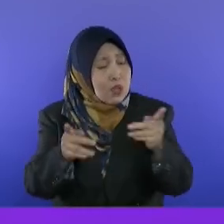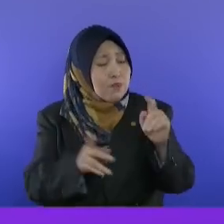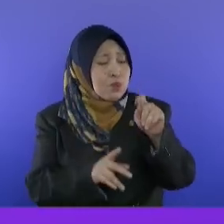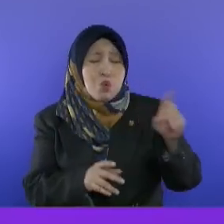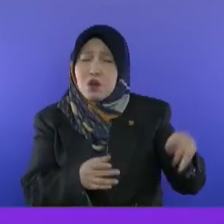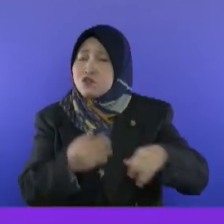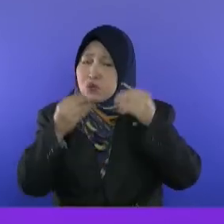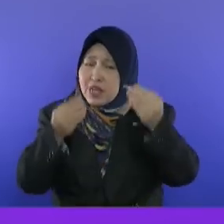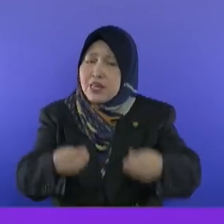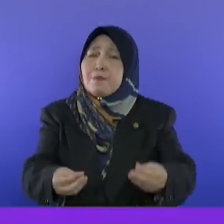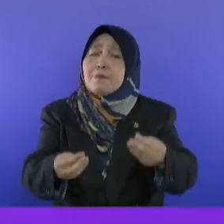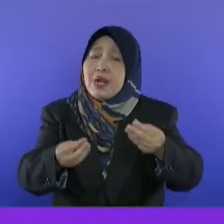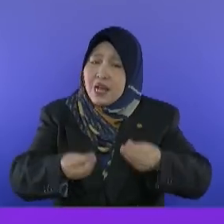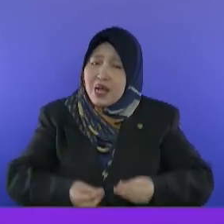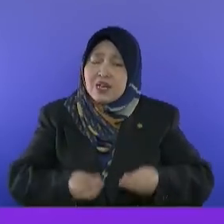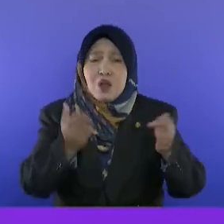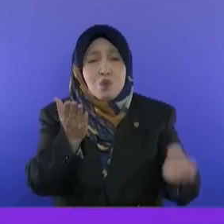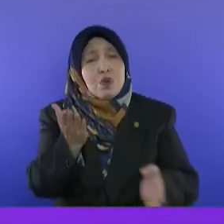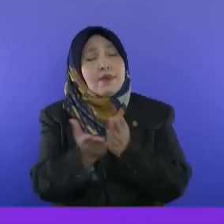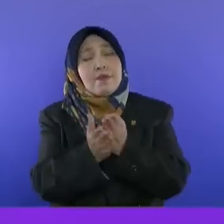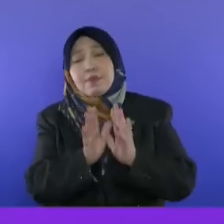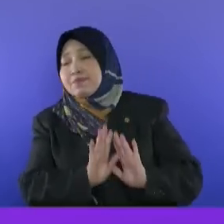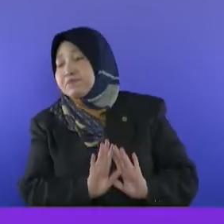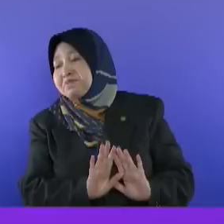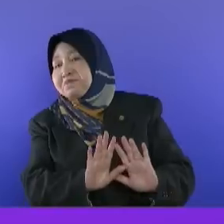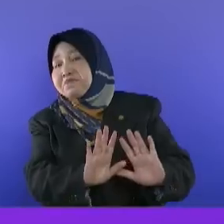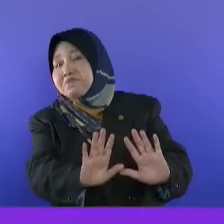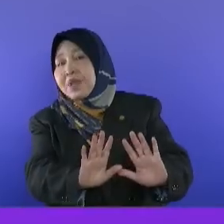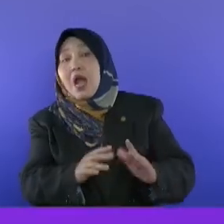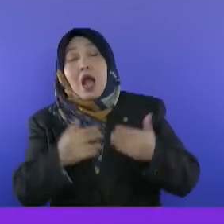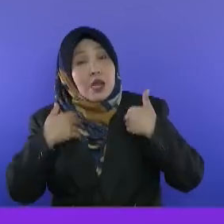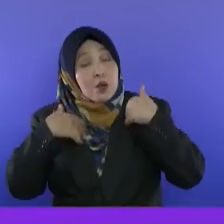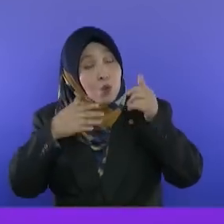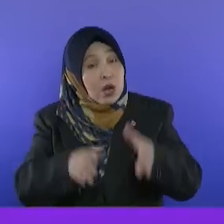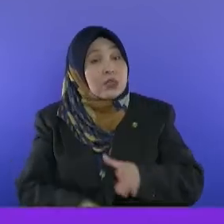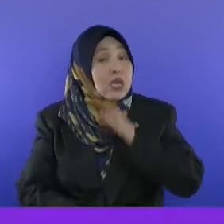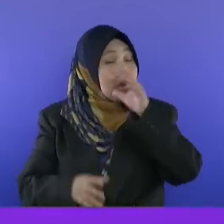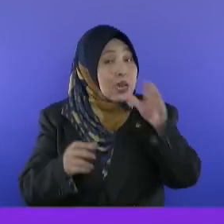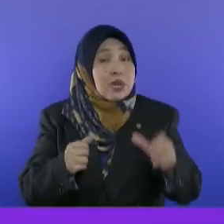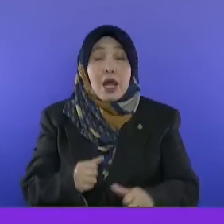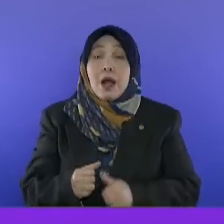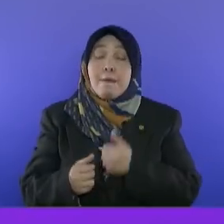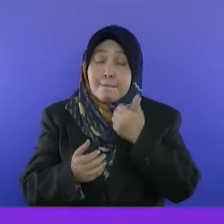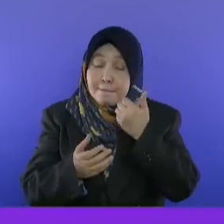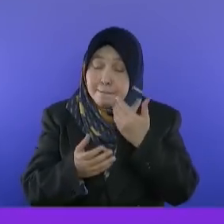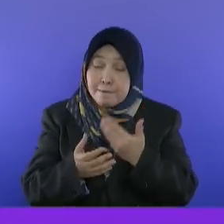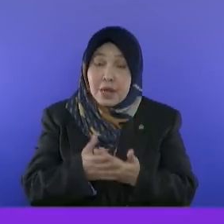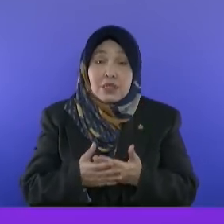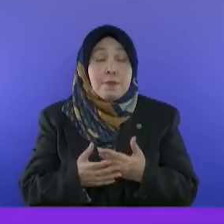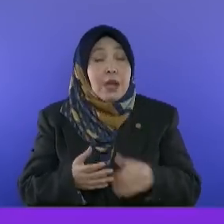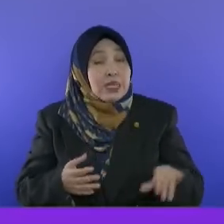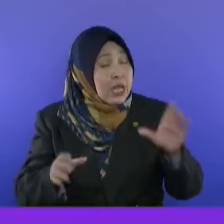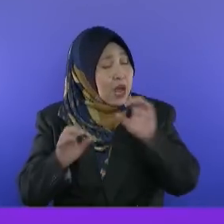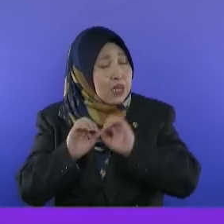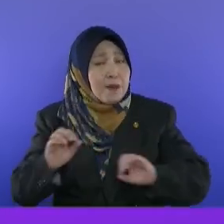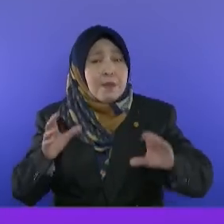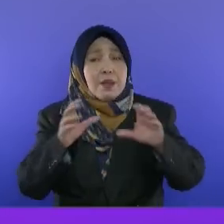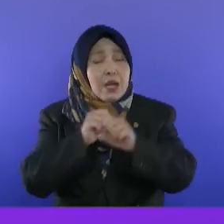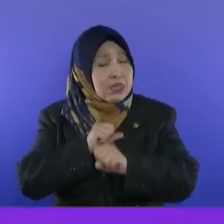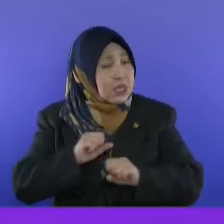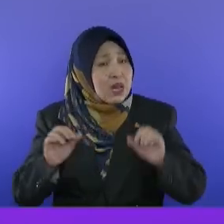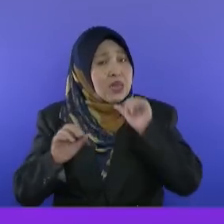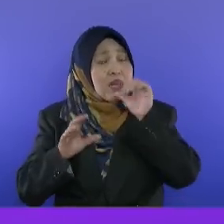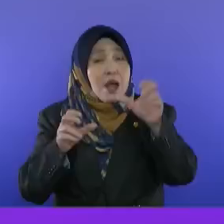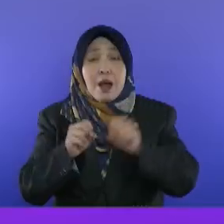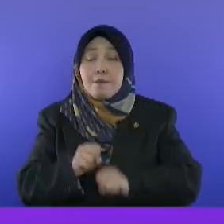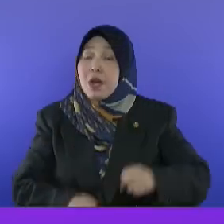saatnya hidayah itu Tetapi bila menolak ada orang yang tak dapat bayiat pada ayat 99 ya tak dapat bayi maksudnya tidak